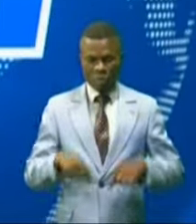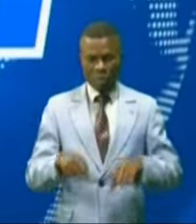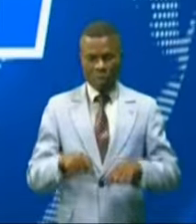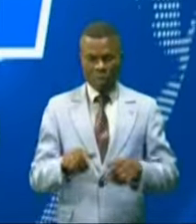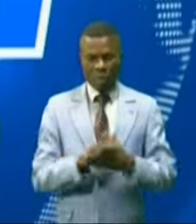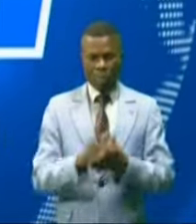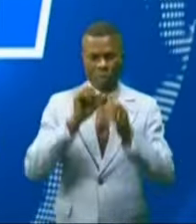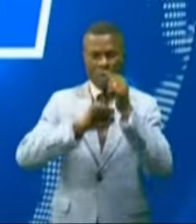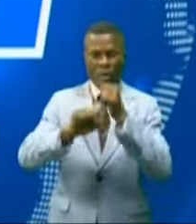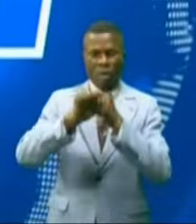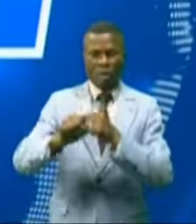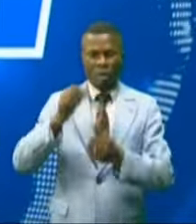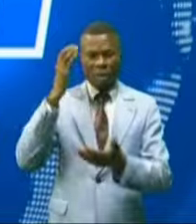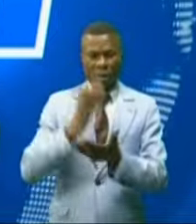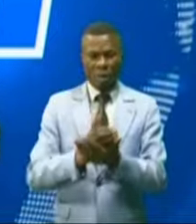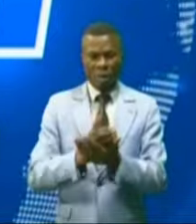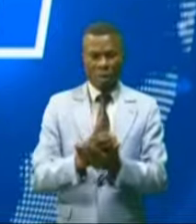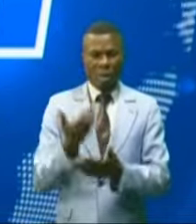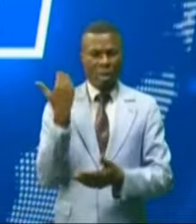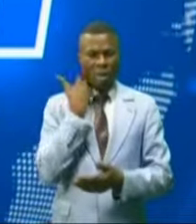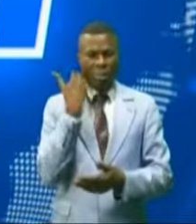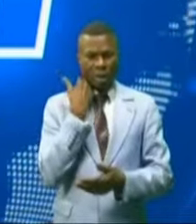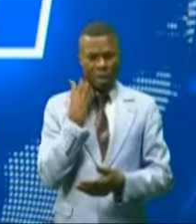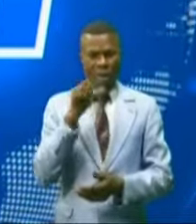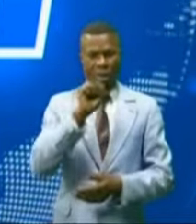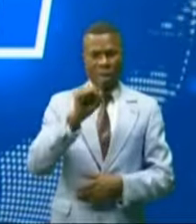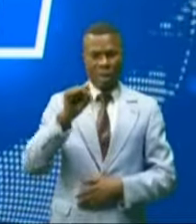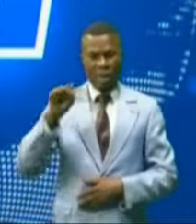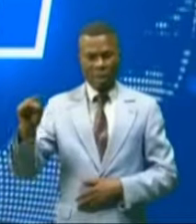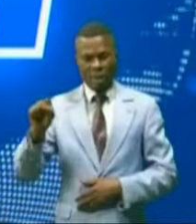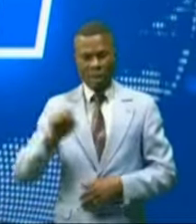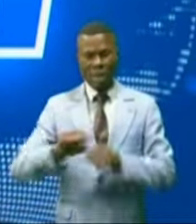avec cette campagne de lutte contre la drépanocytose, le